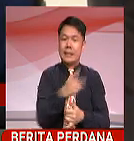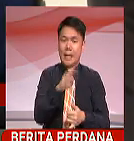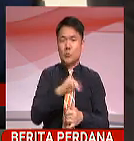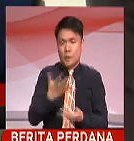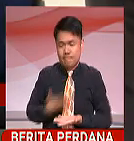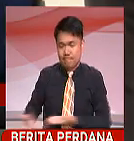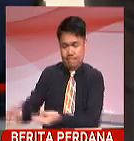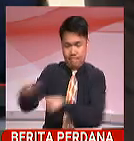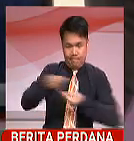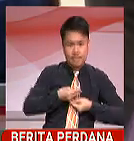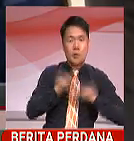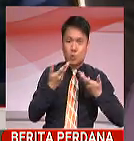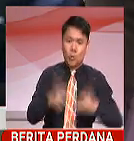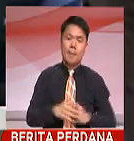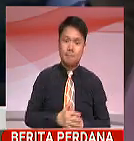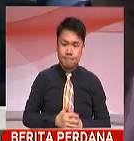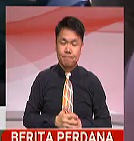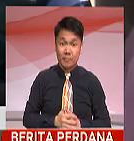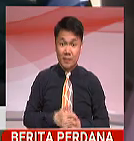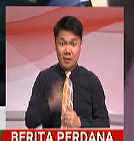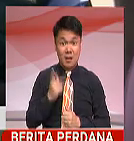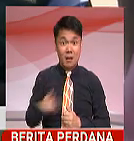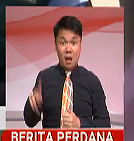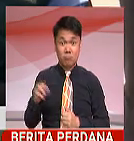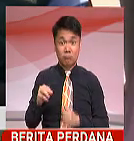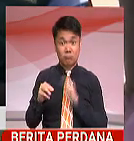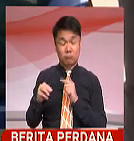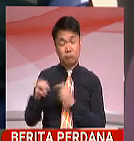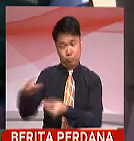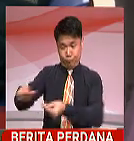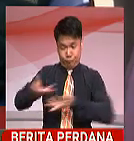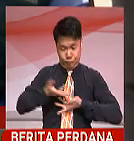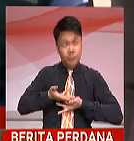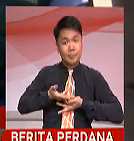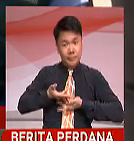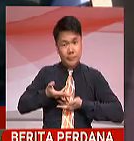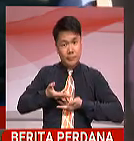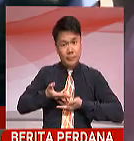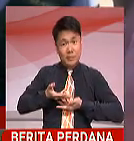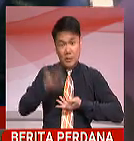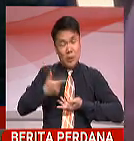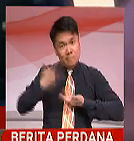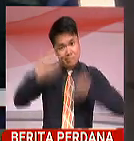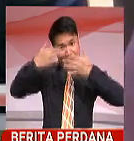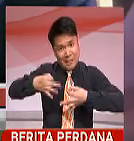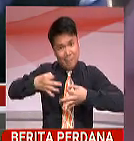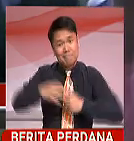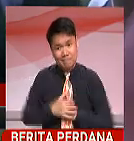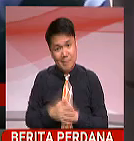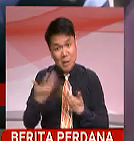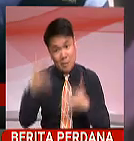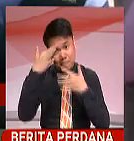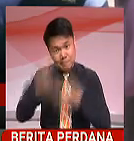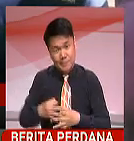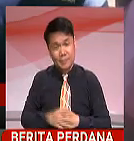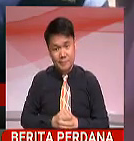Di KKM telah pun mendapatkan satu kata putus, iaitu kita